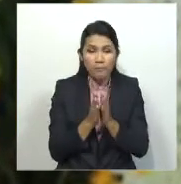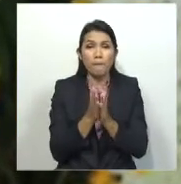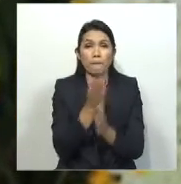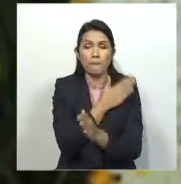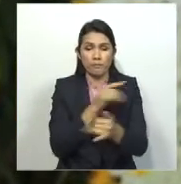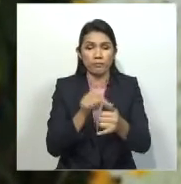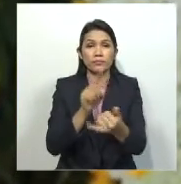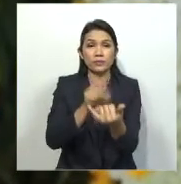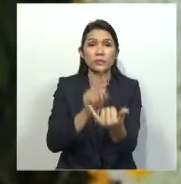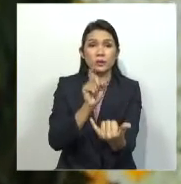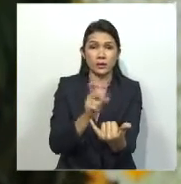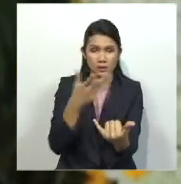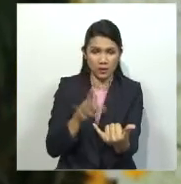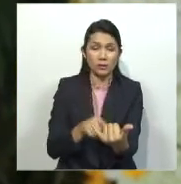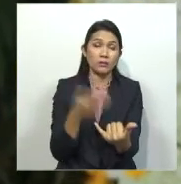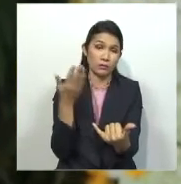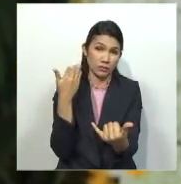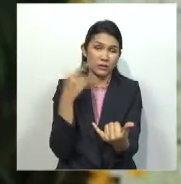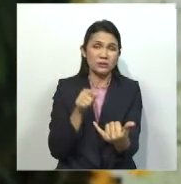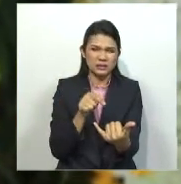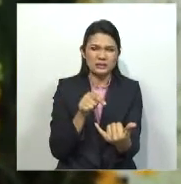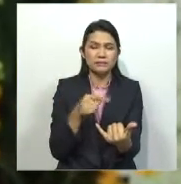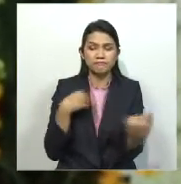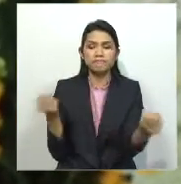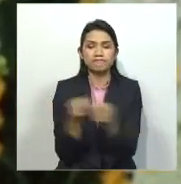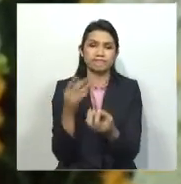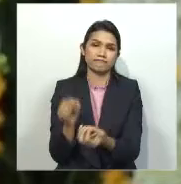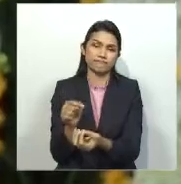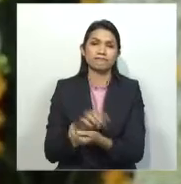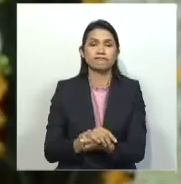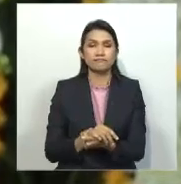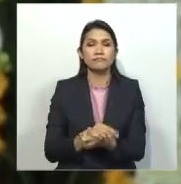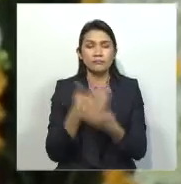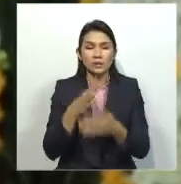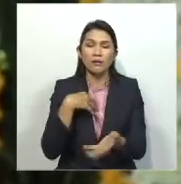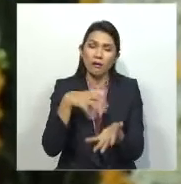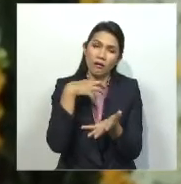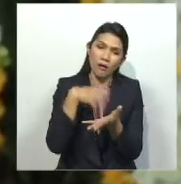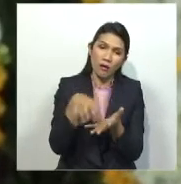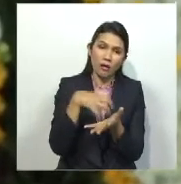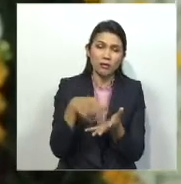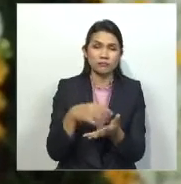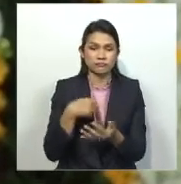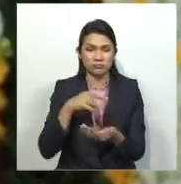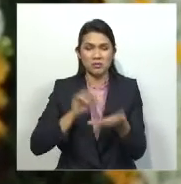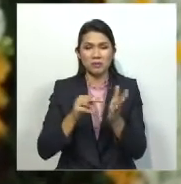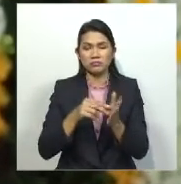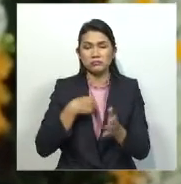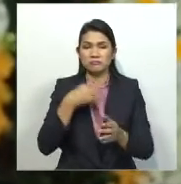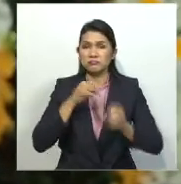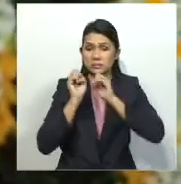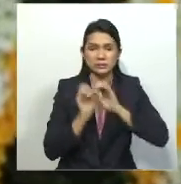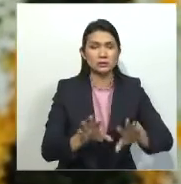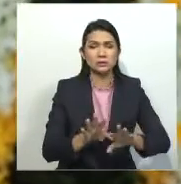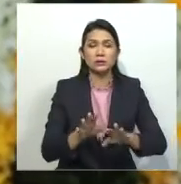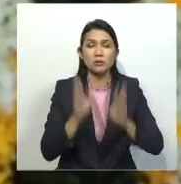รกุศลจิตโตที่มรณภาพจากเหตุการณ์ดังกล่าวพร้อมกับกล่าวว่าจะไม่ทอดทิ้งพี่น้องชาวไ